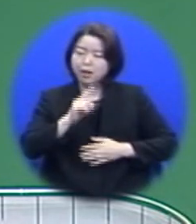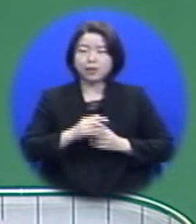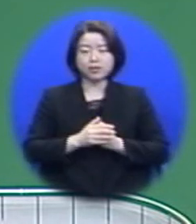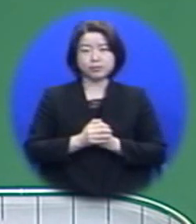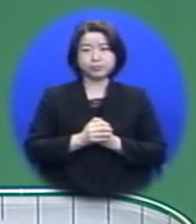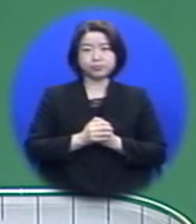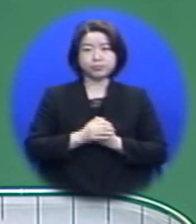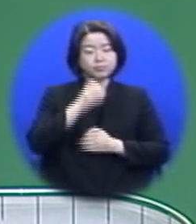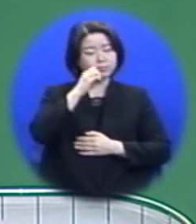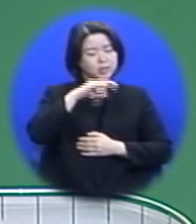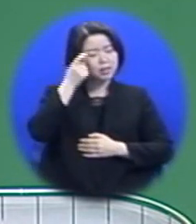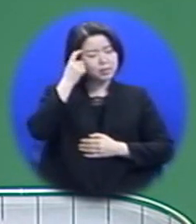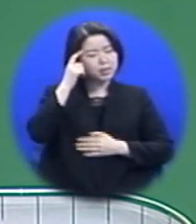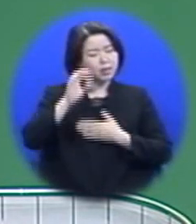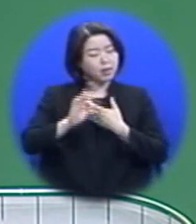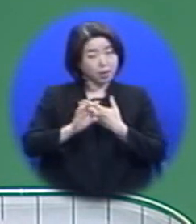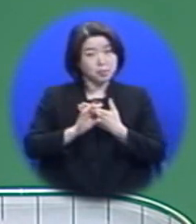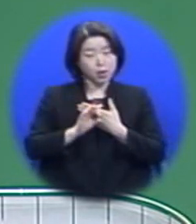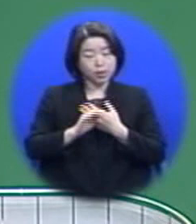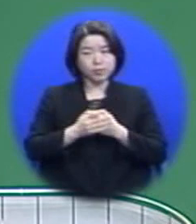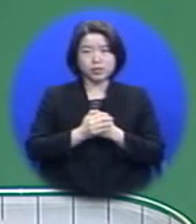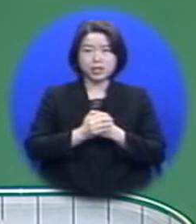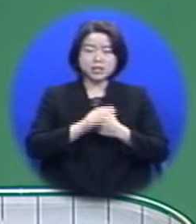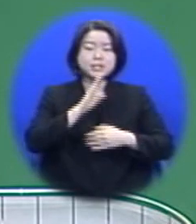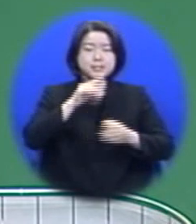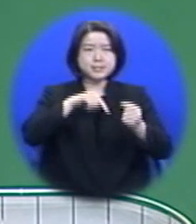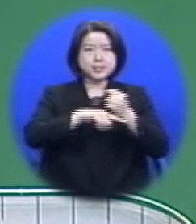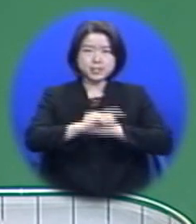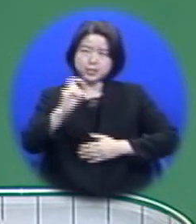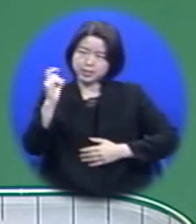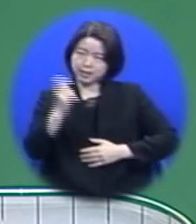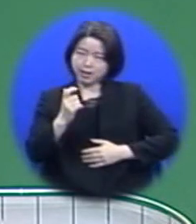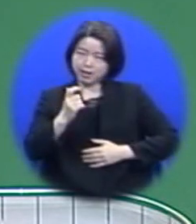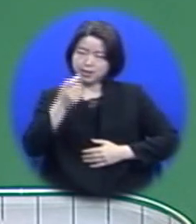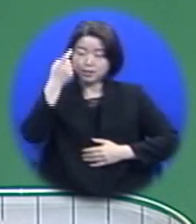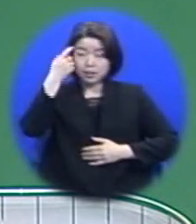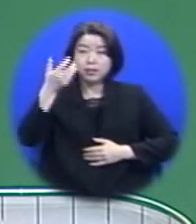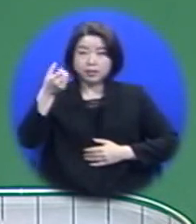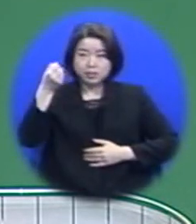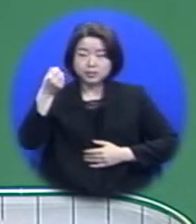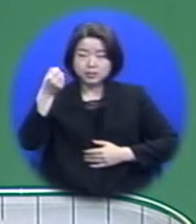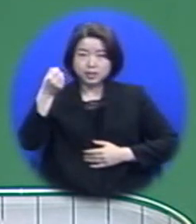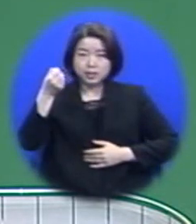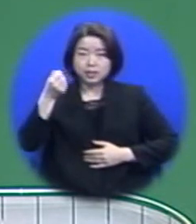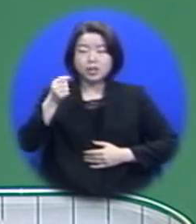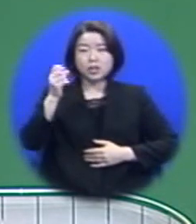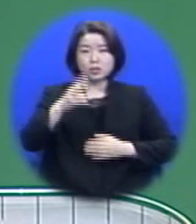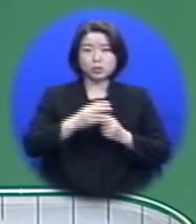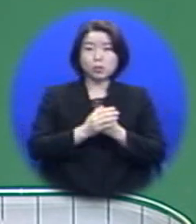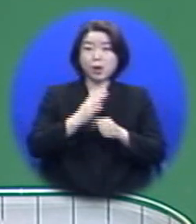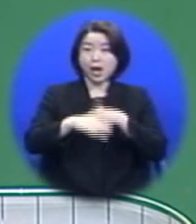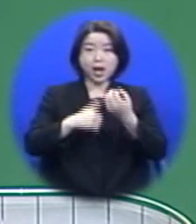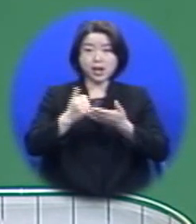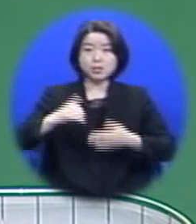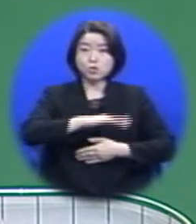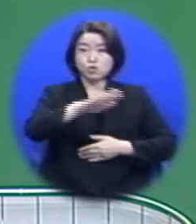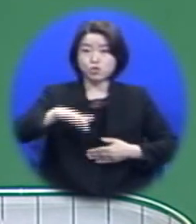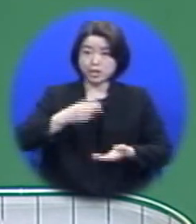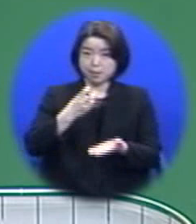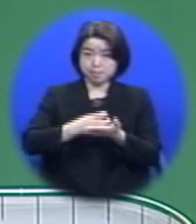생각하면 하나님이 정의를 굉장히 강조하신다 하나님은 우리에게 법을